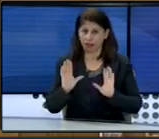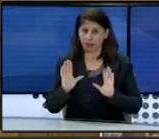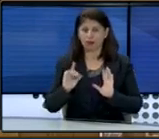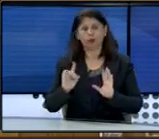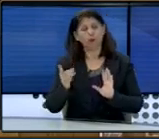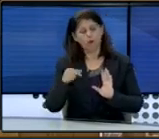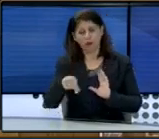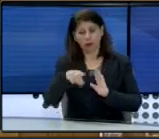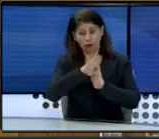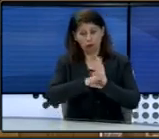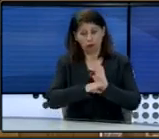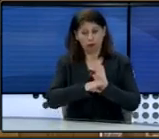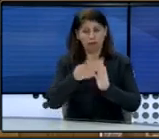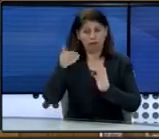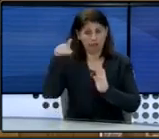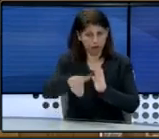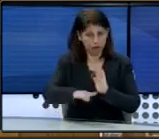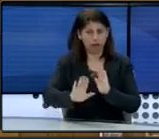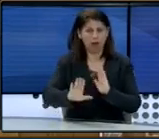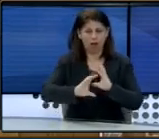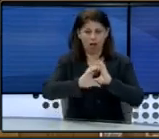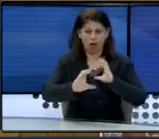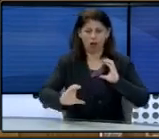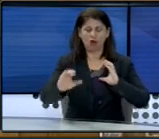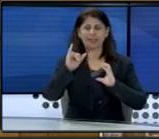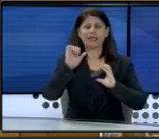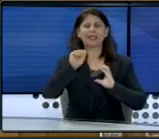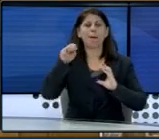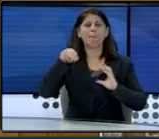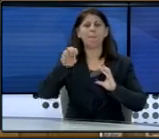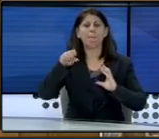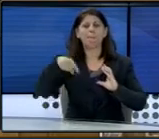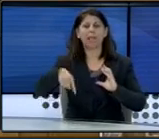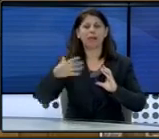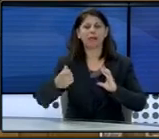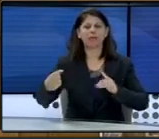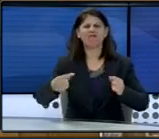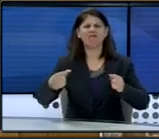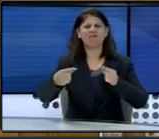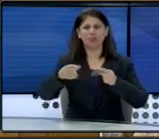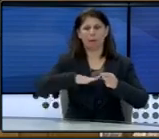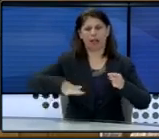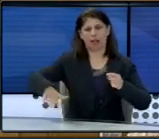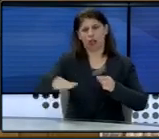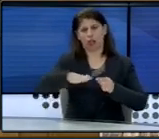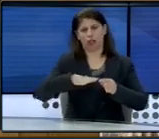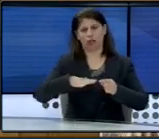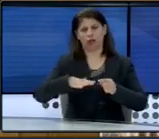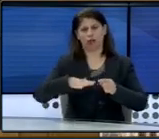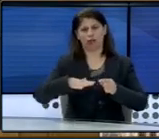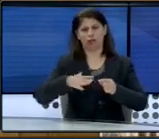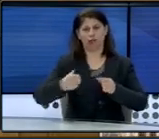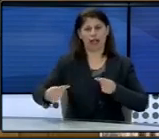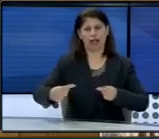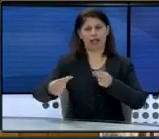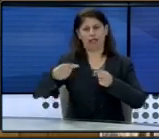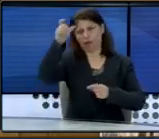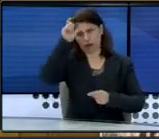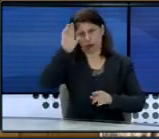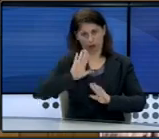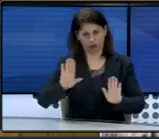βιωσιμότητα του προγράμματος, αλλά ότι ο East Med προκαλεί εντάσεις στην περιοχή δημιουργεί εντάσεις με την